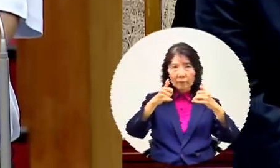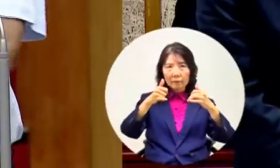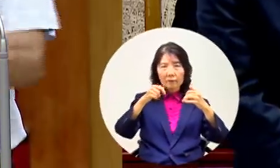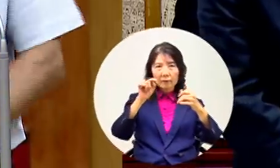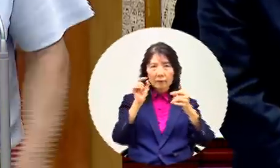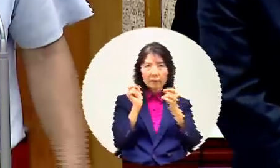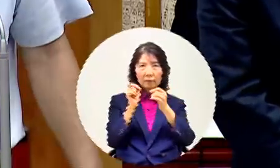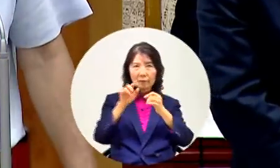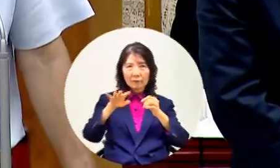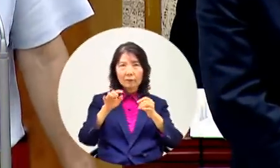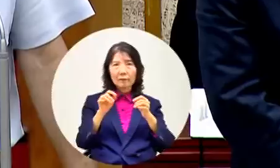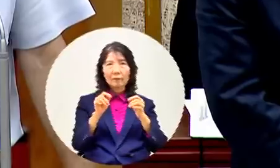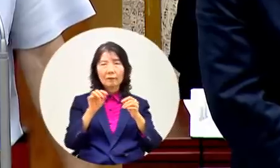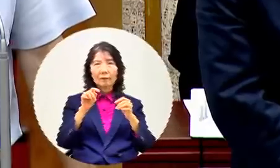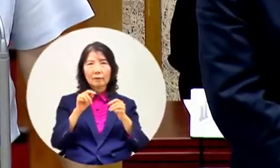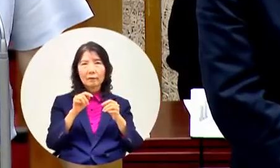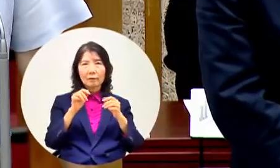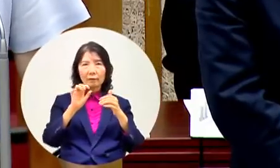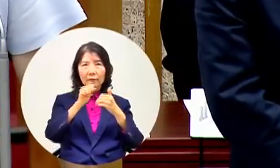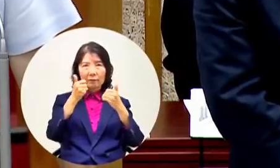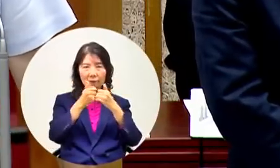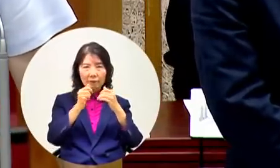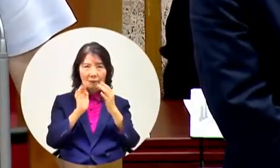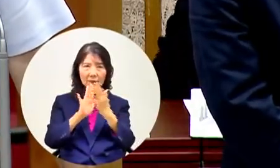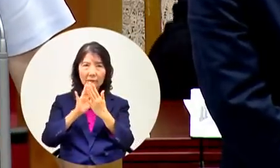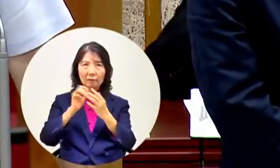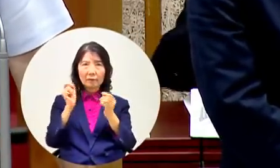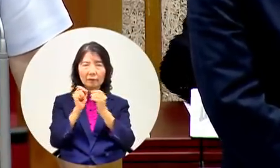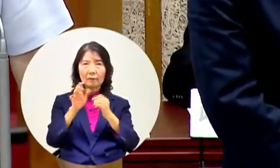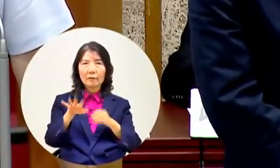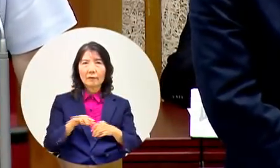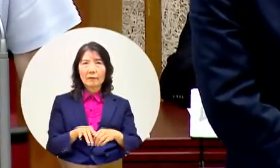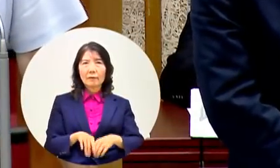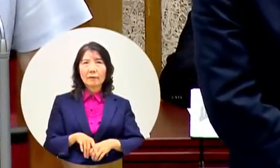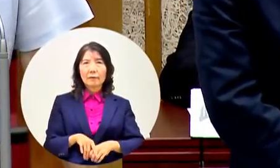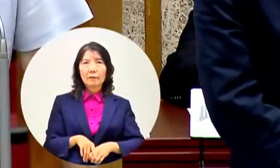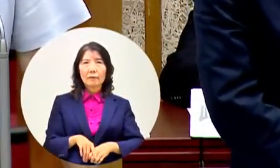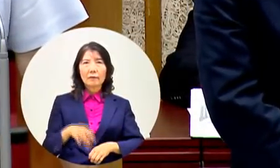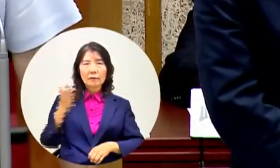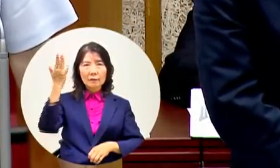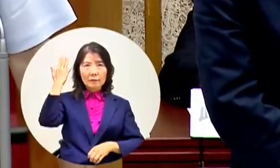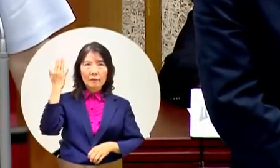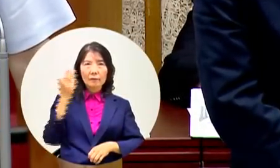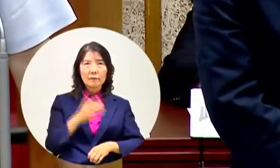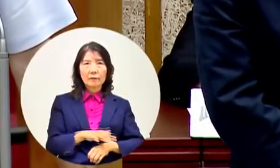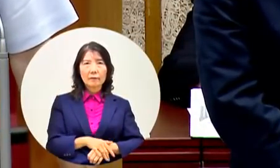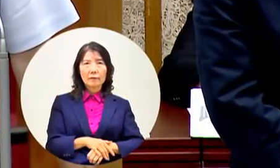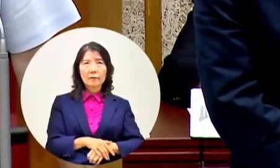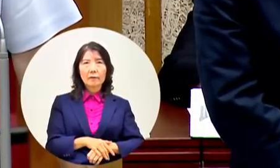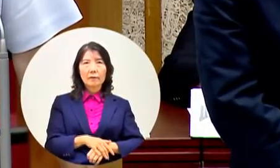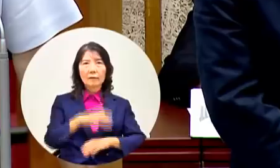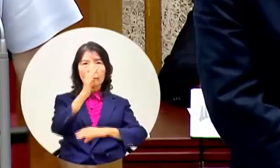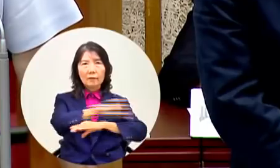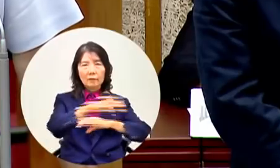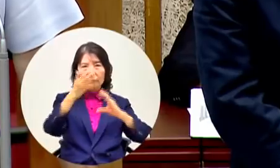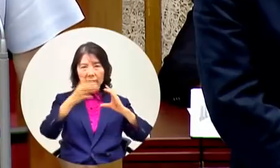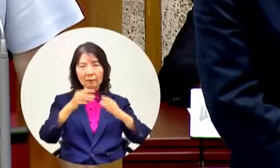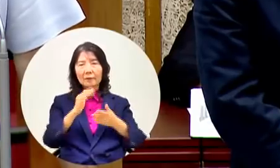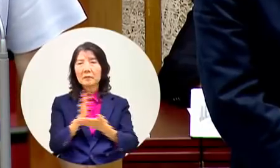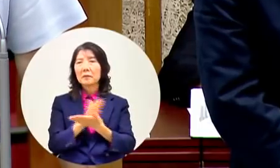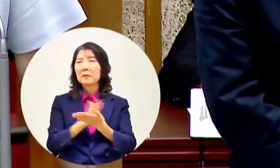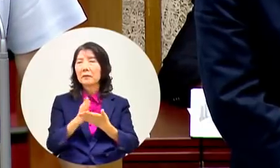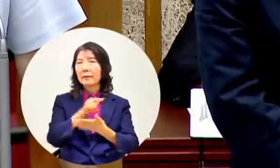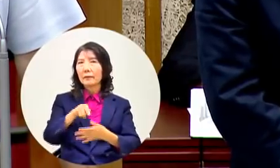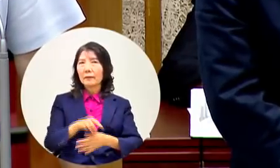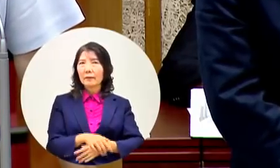京路忠孝国中的对面，哦，干那一座尔。啊，当初较早。咱的媒体咧甲咱批评嘛，吼，